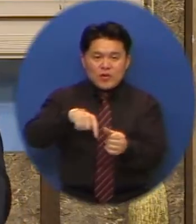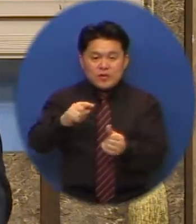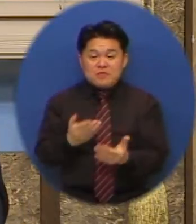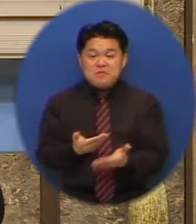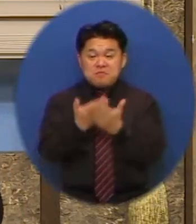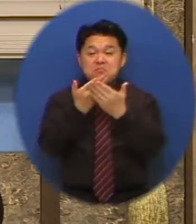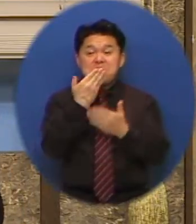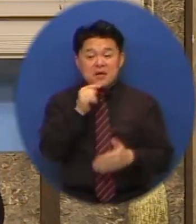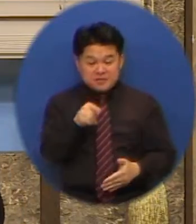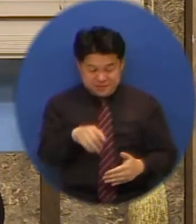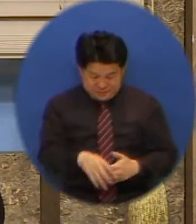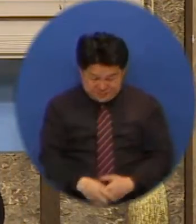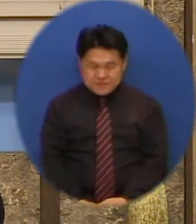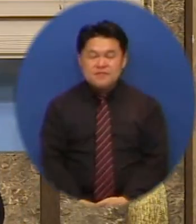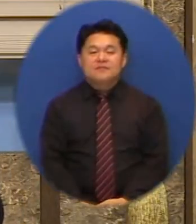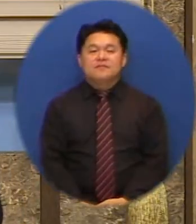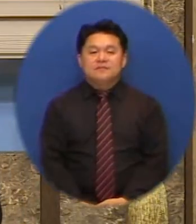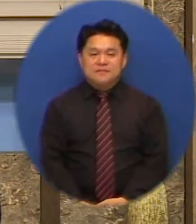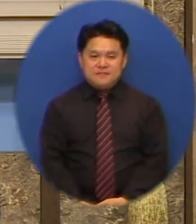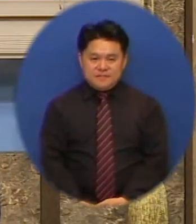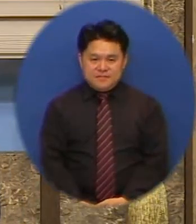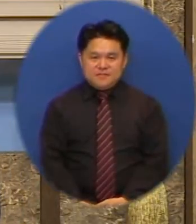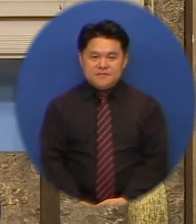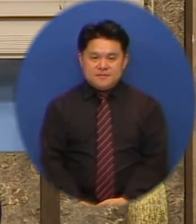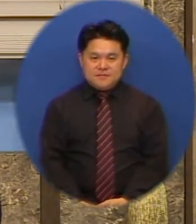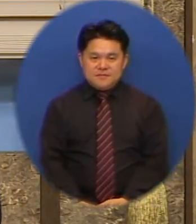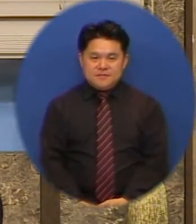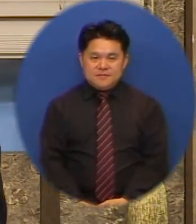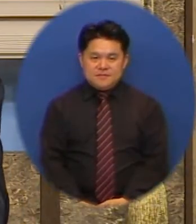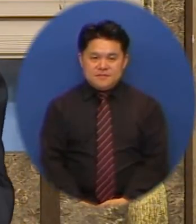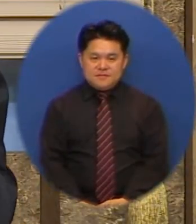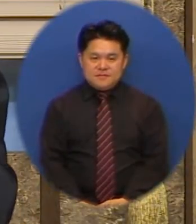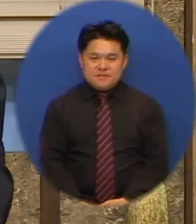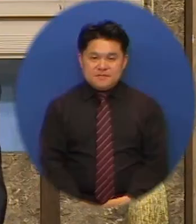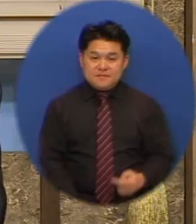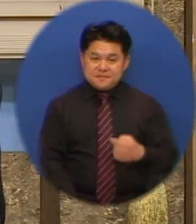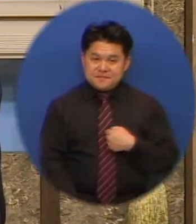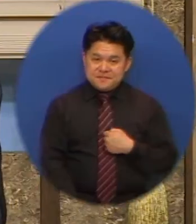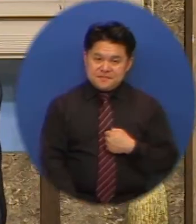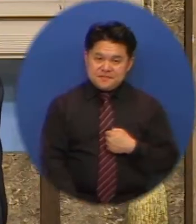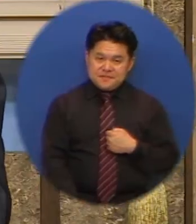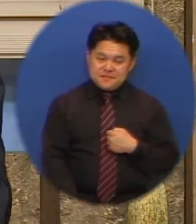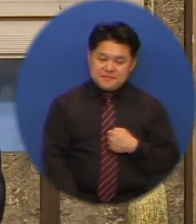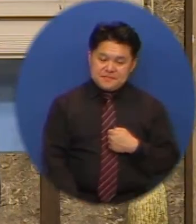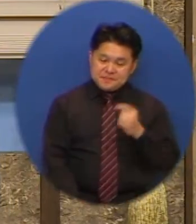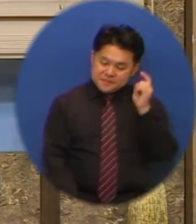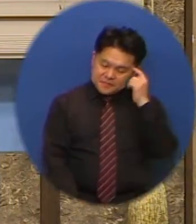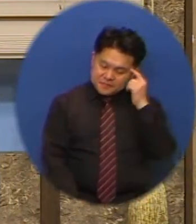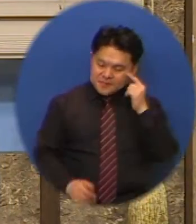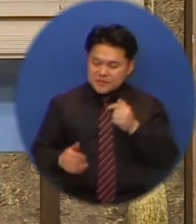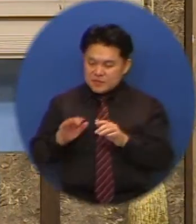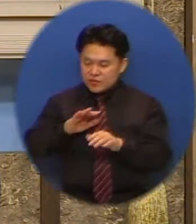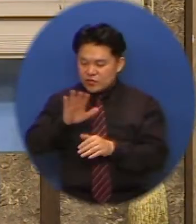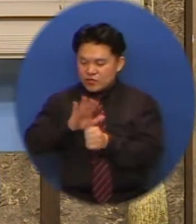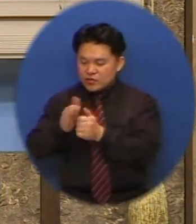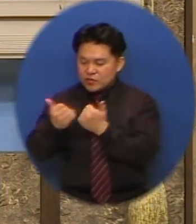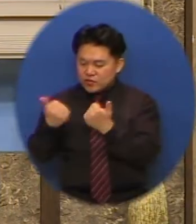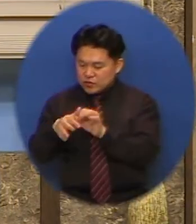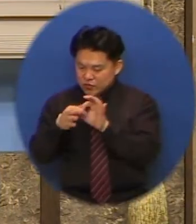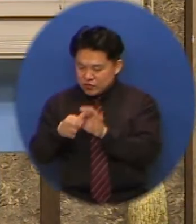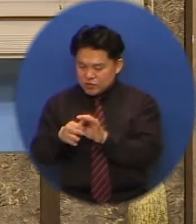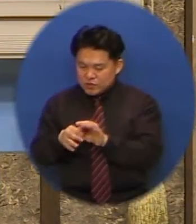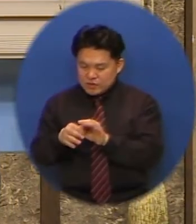처우도 네. 개선이 될 수 있을 거고요. 네. 그래서 저는 이제 간접적으로 사회복지사가